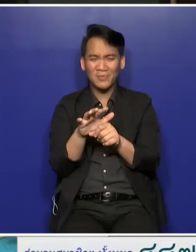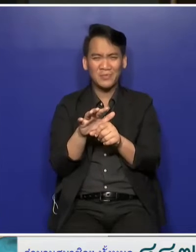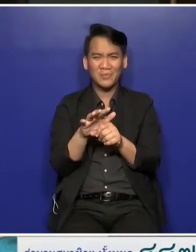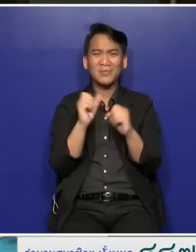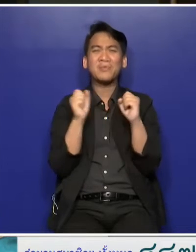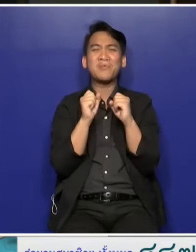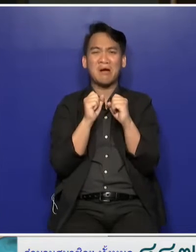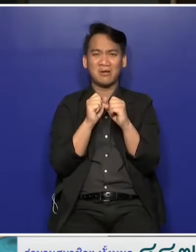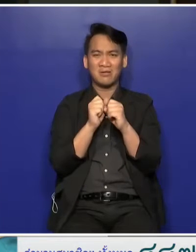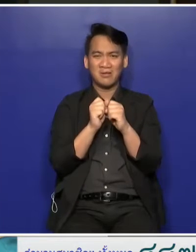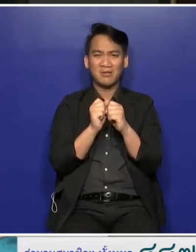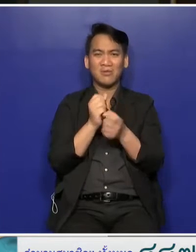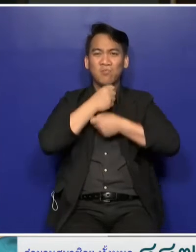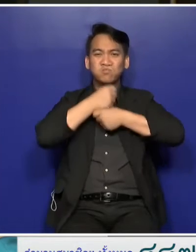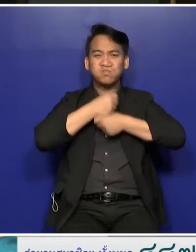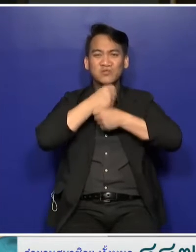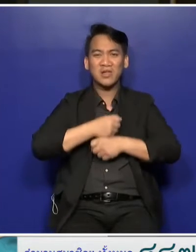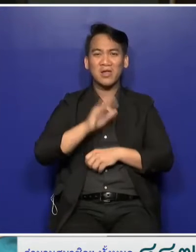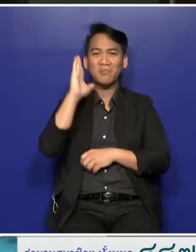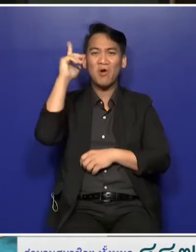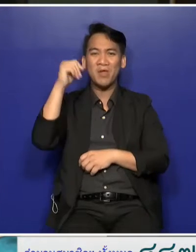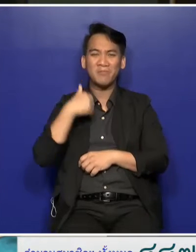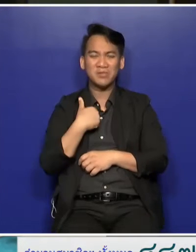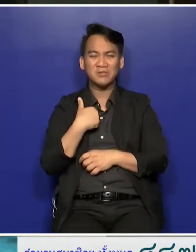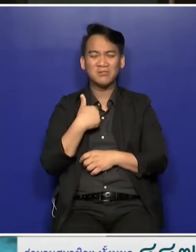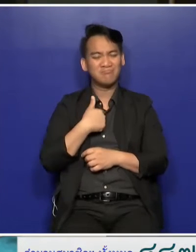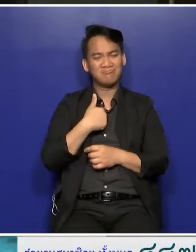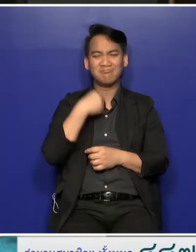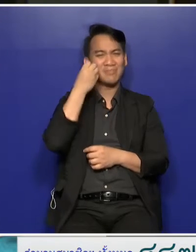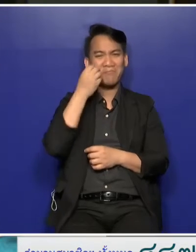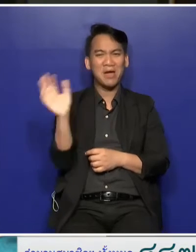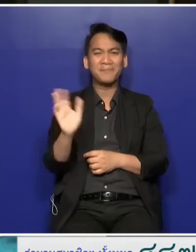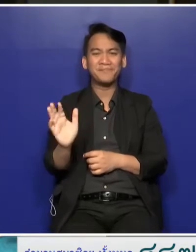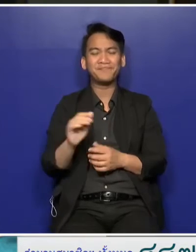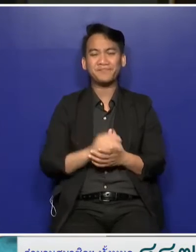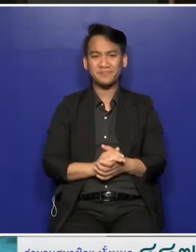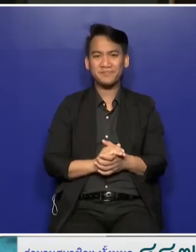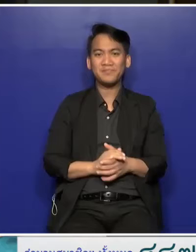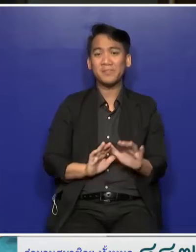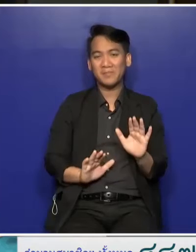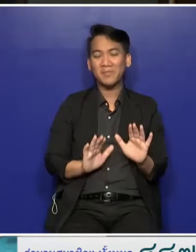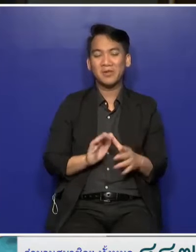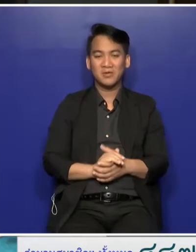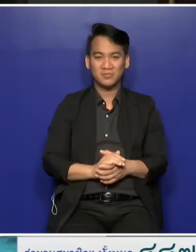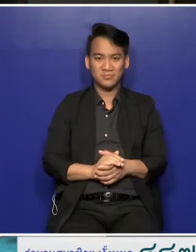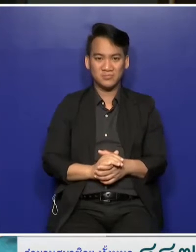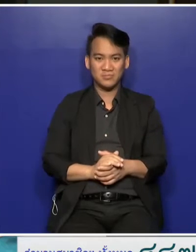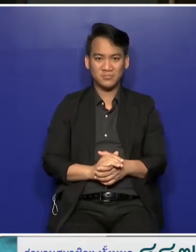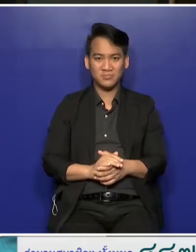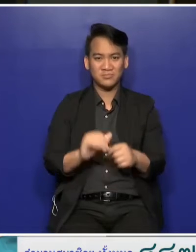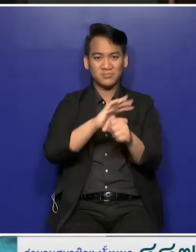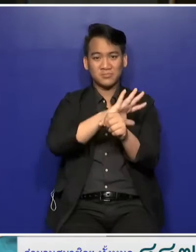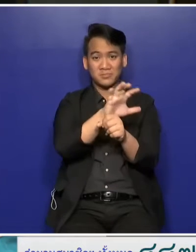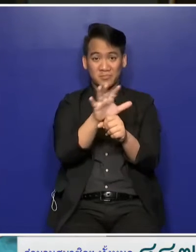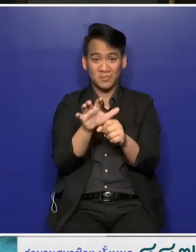จะเป็ลัษณะที่ว่ามีการสนาณการจะเป็แบบนี้ทีนี้เพรเกิดโก Covidะ